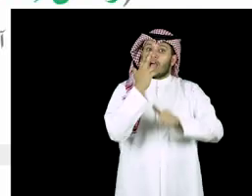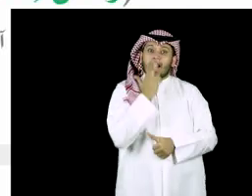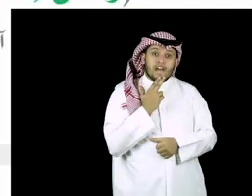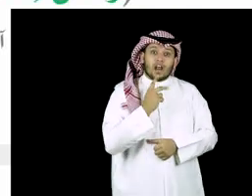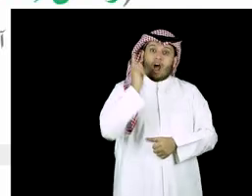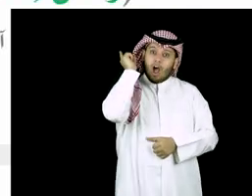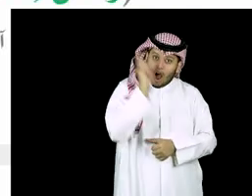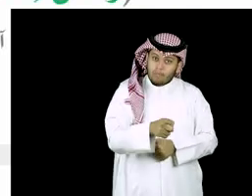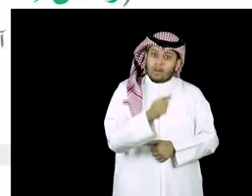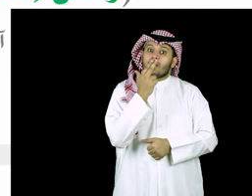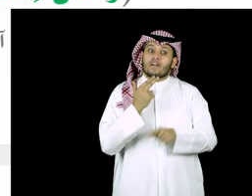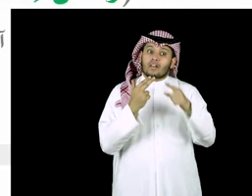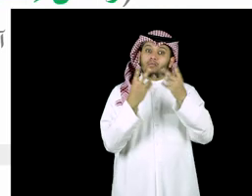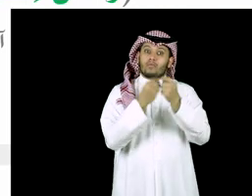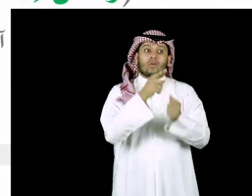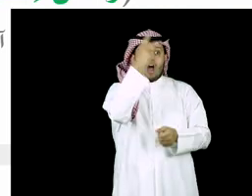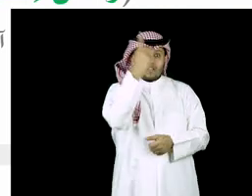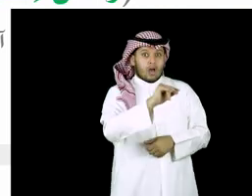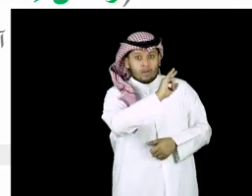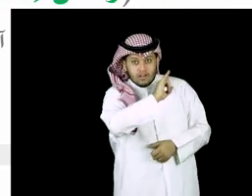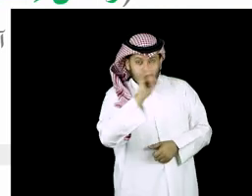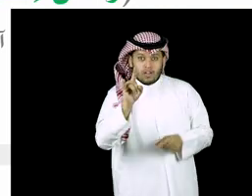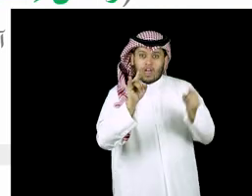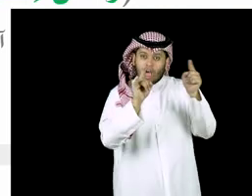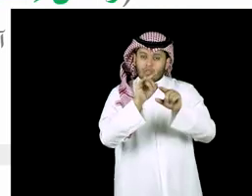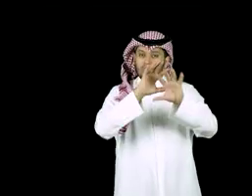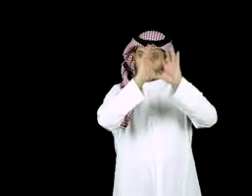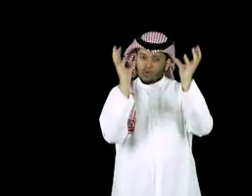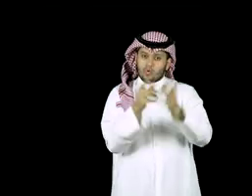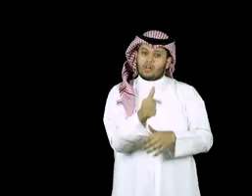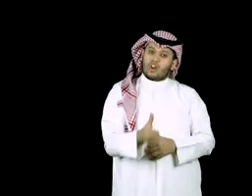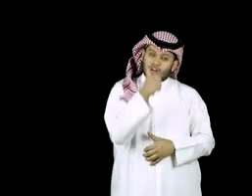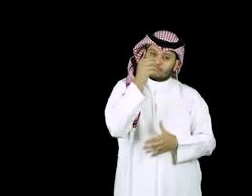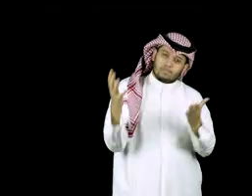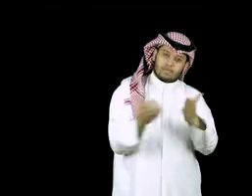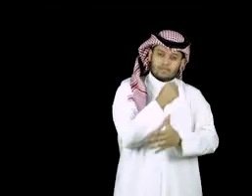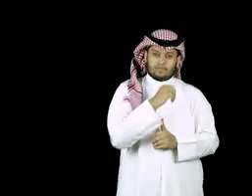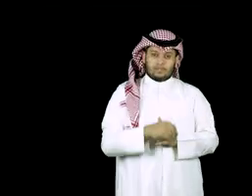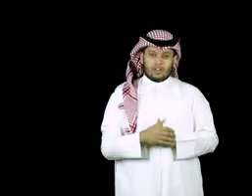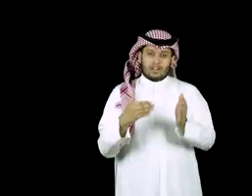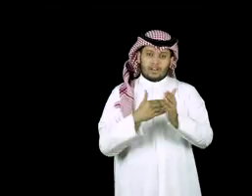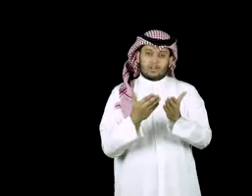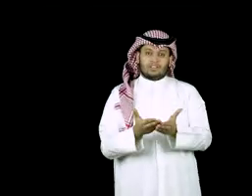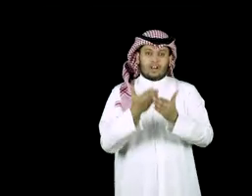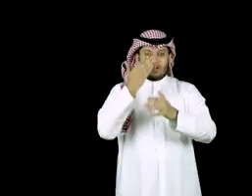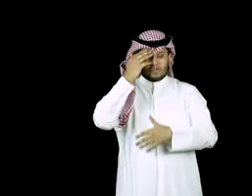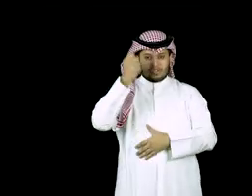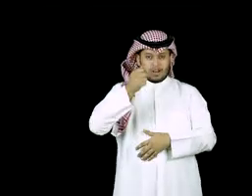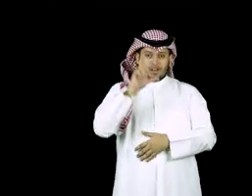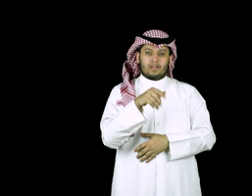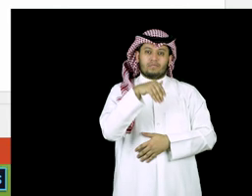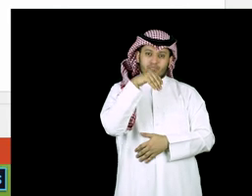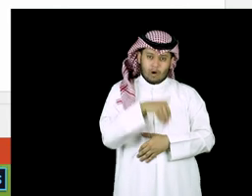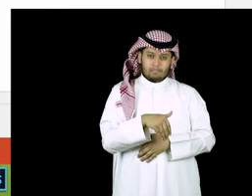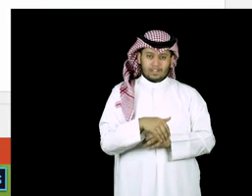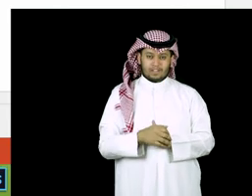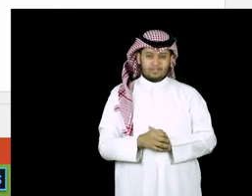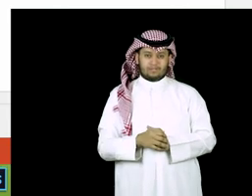ويأمرون بالمعروف وينهون عن المنكر وأولئك هم المفلحون. وصلى الله وسلم على نبينا